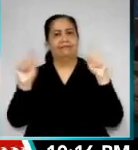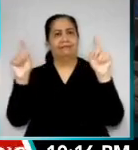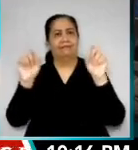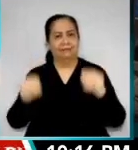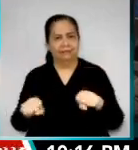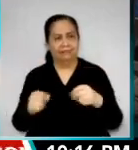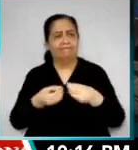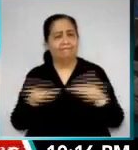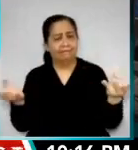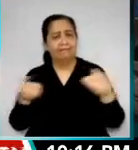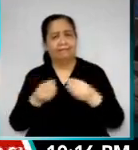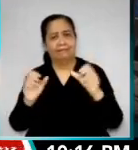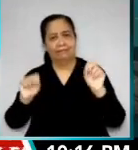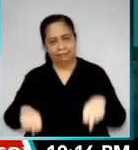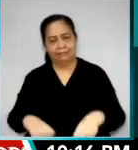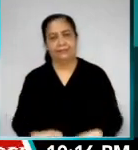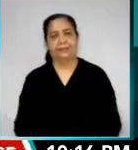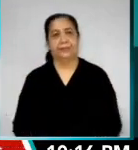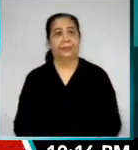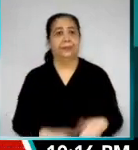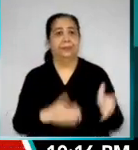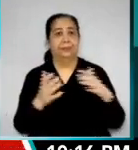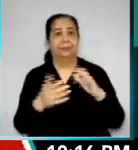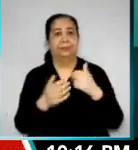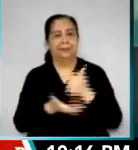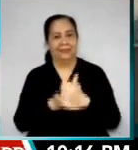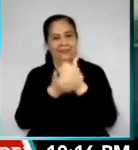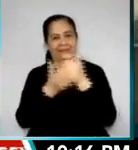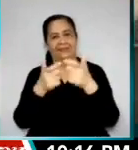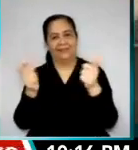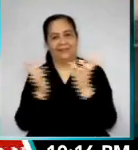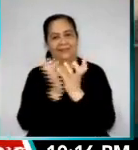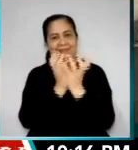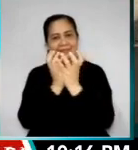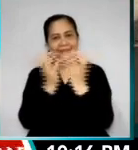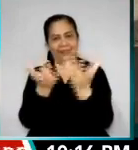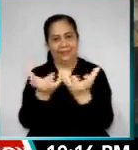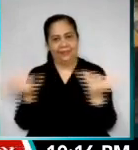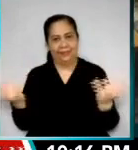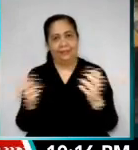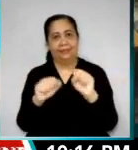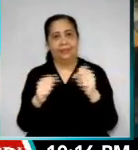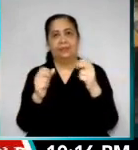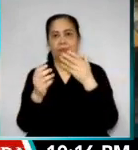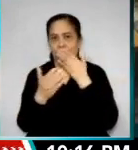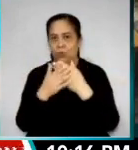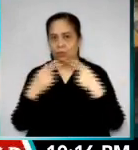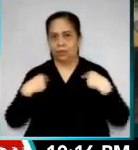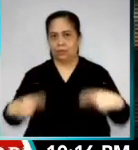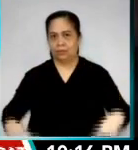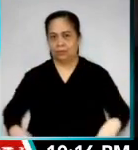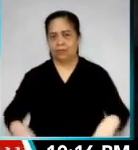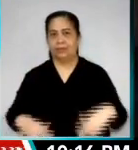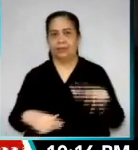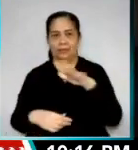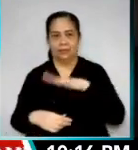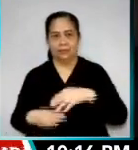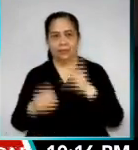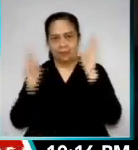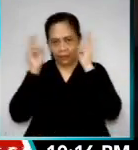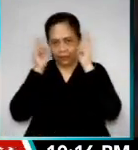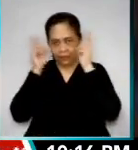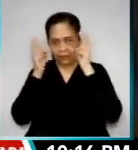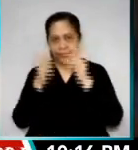tayo. Bukod sa malaking tulong sa community pantry, masustansya at maganda rin sa kalusugan ang gulay. Kaya naman